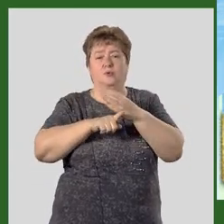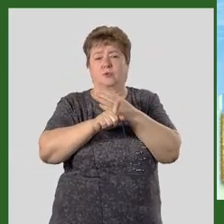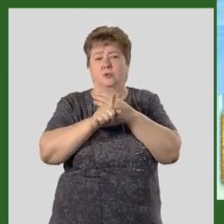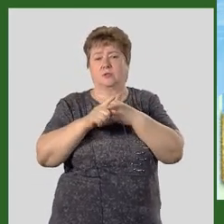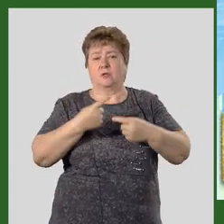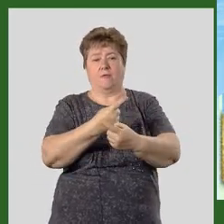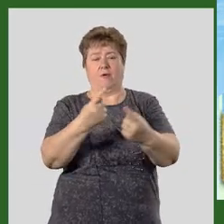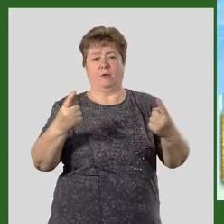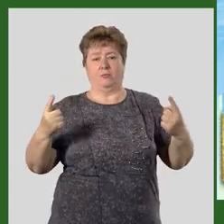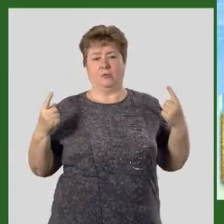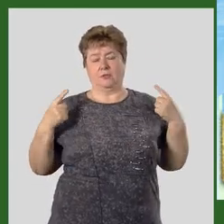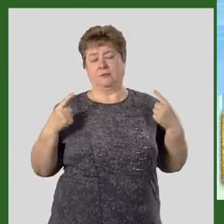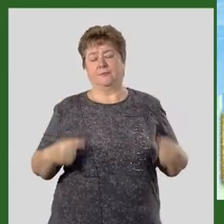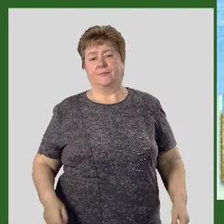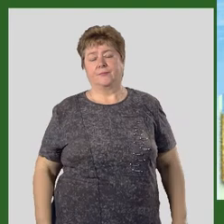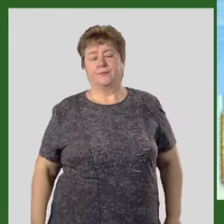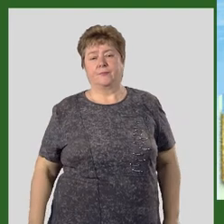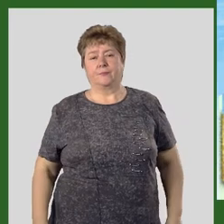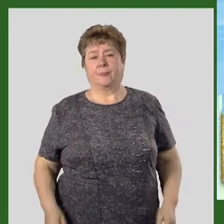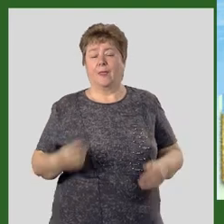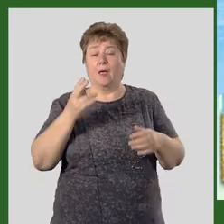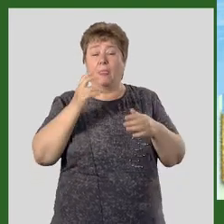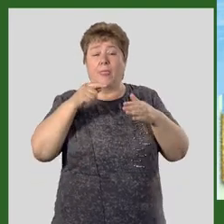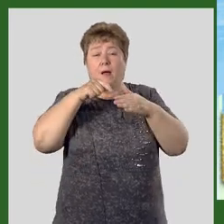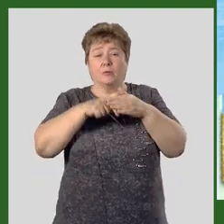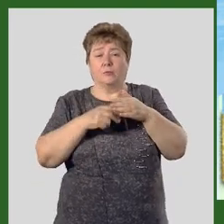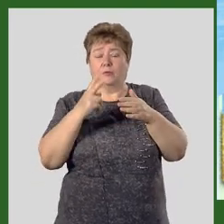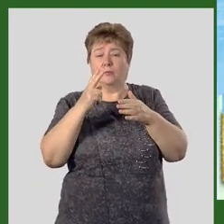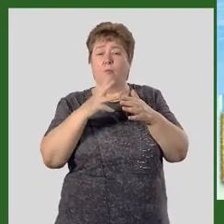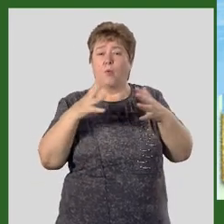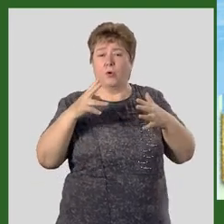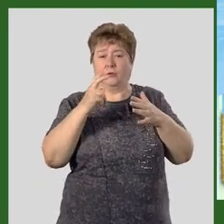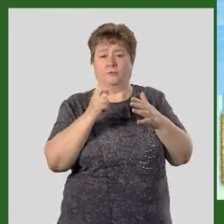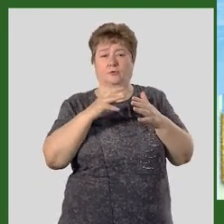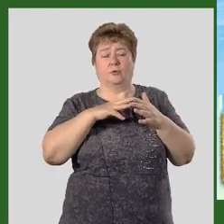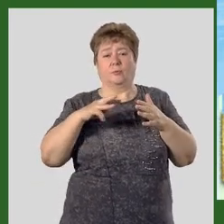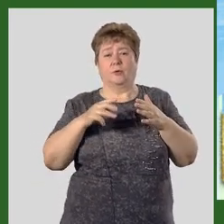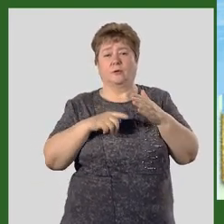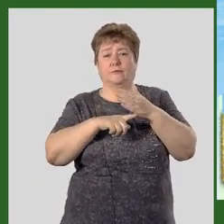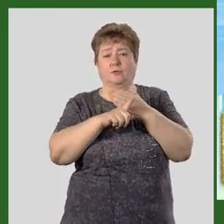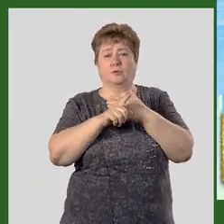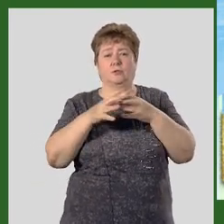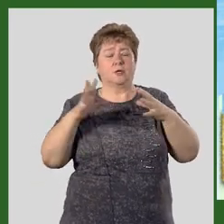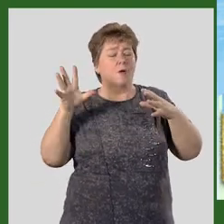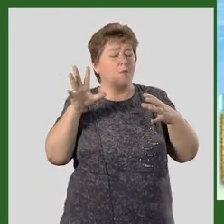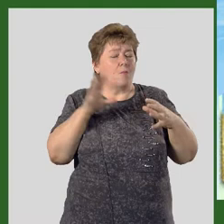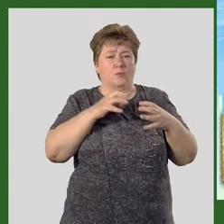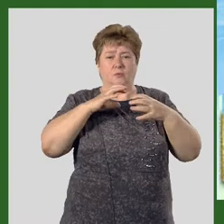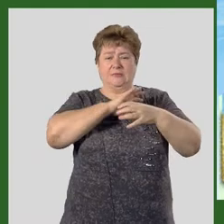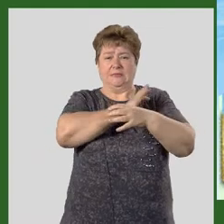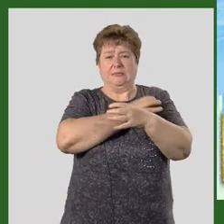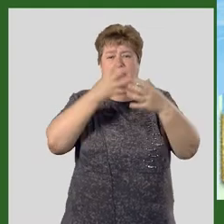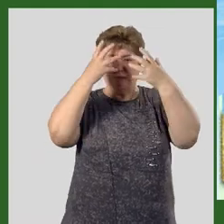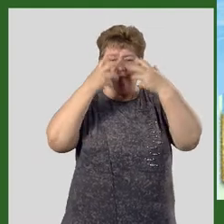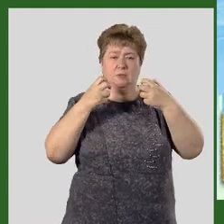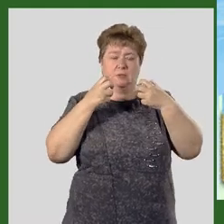становиться вокруг нас. На глубине около 200 метров наступает почти полная